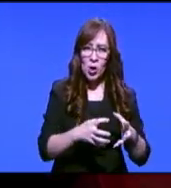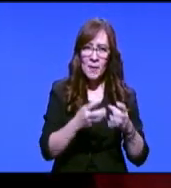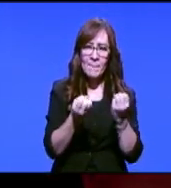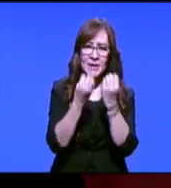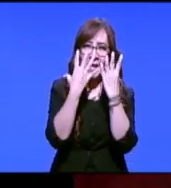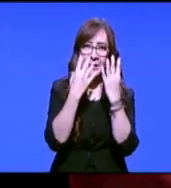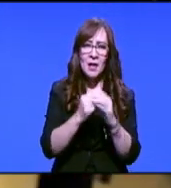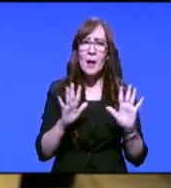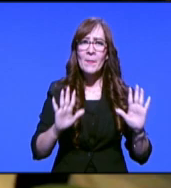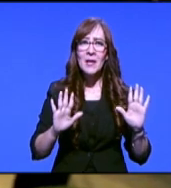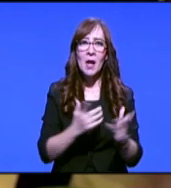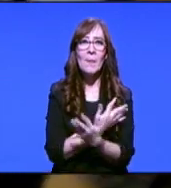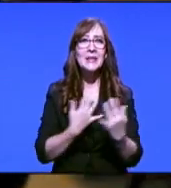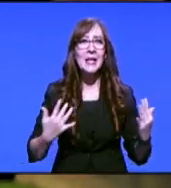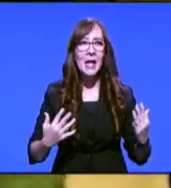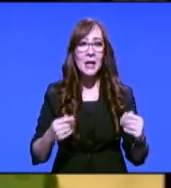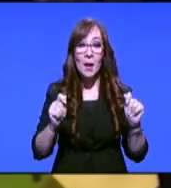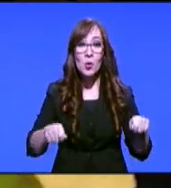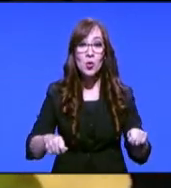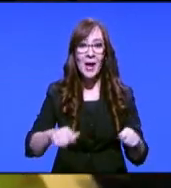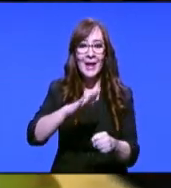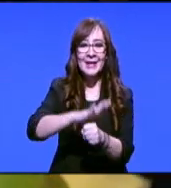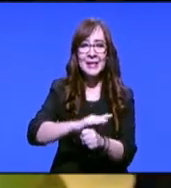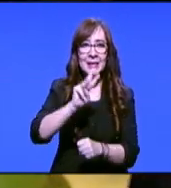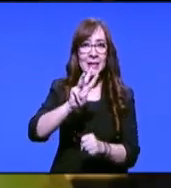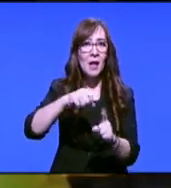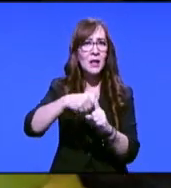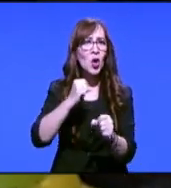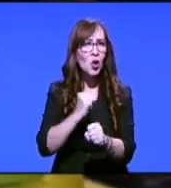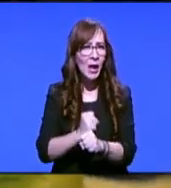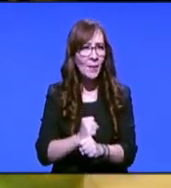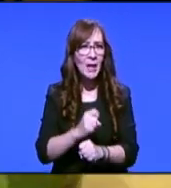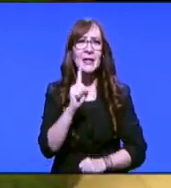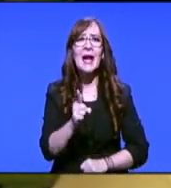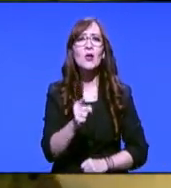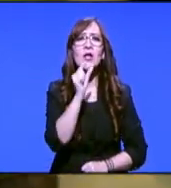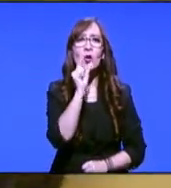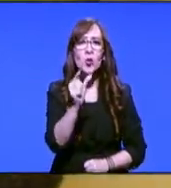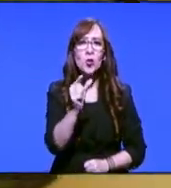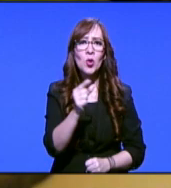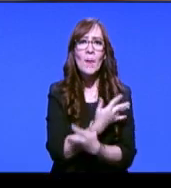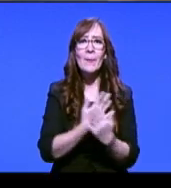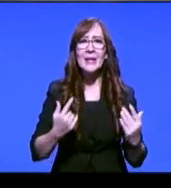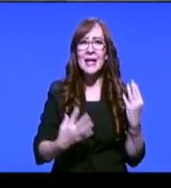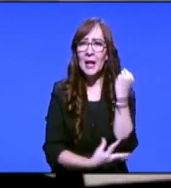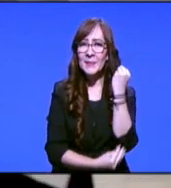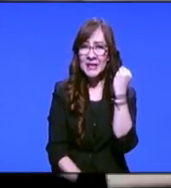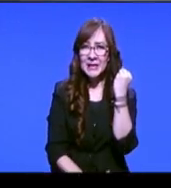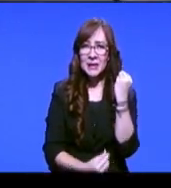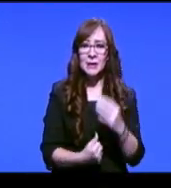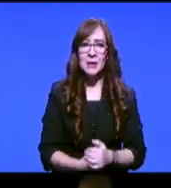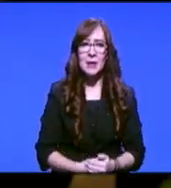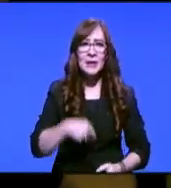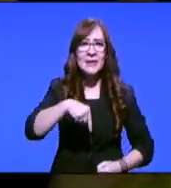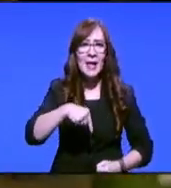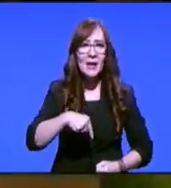yang memakai gas 3 kg untuk warga miskin diduga membuat stok di tingkat pengecer dan pangkalan berkurang. Sidak